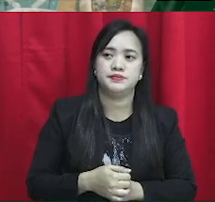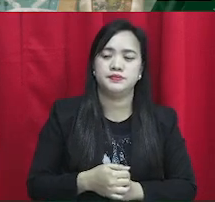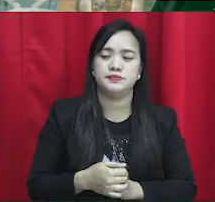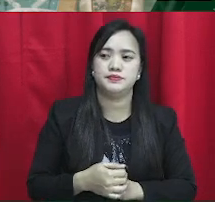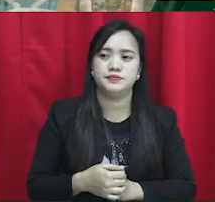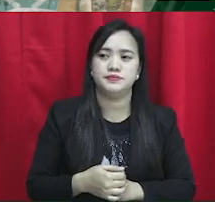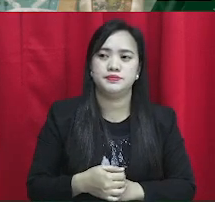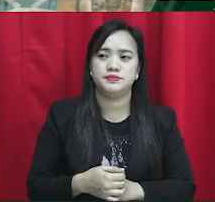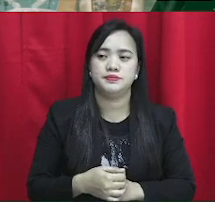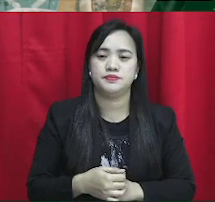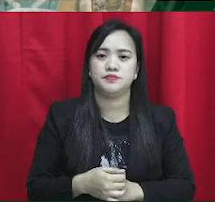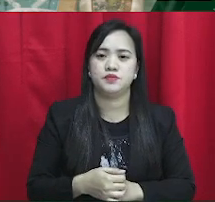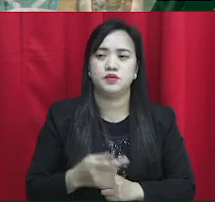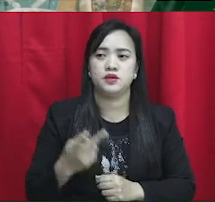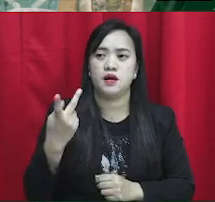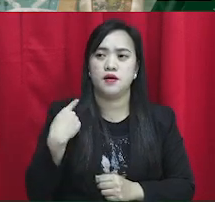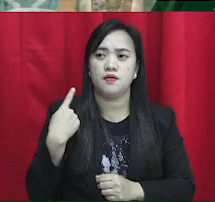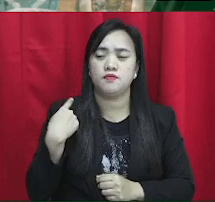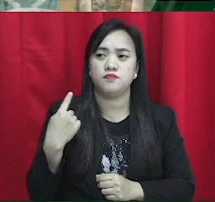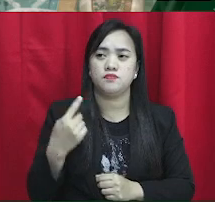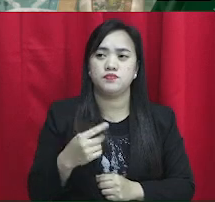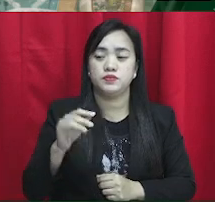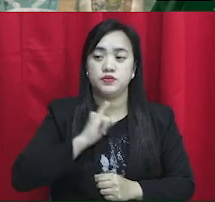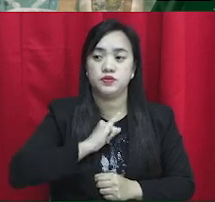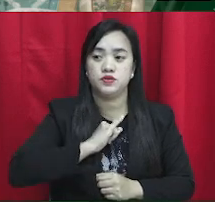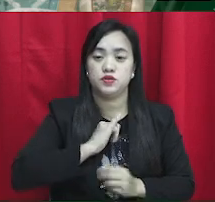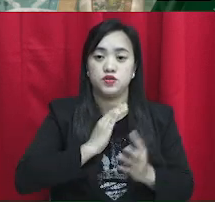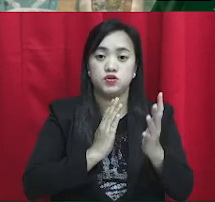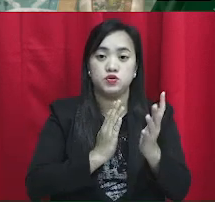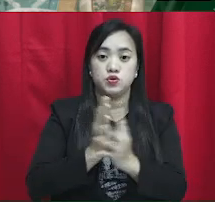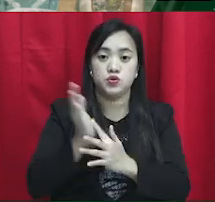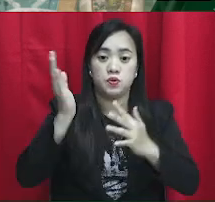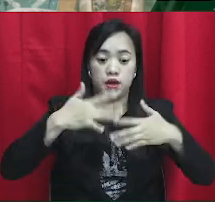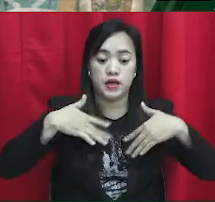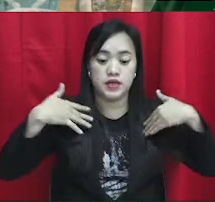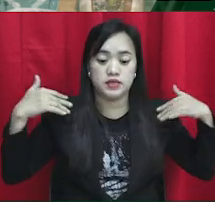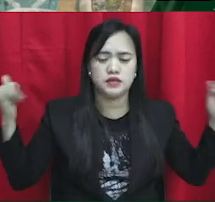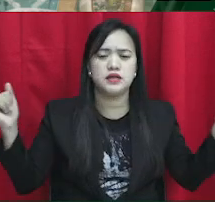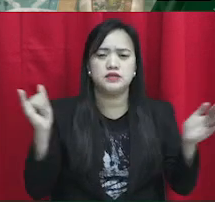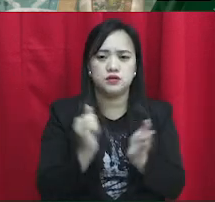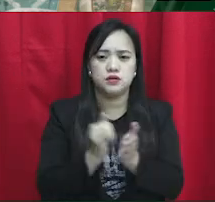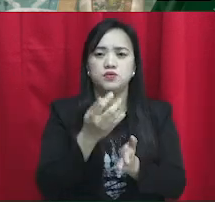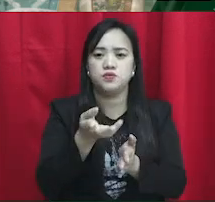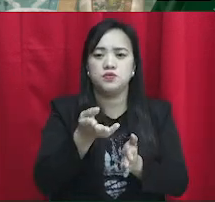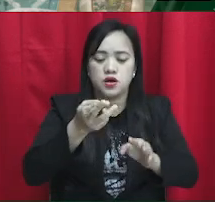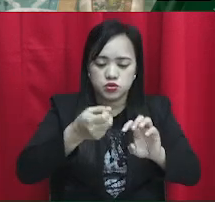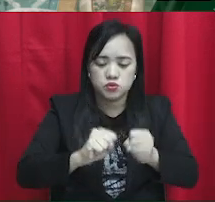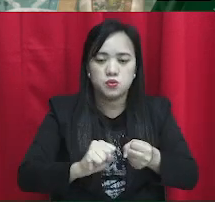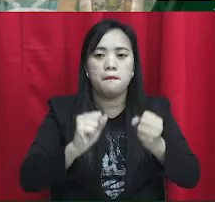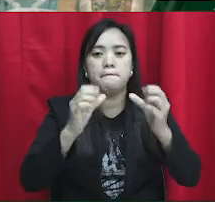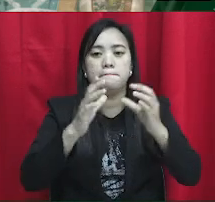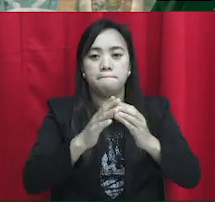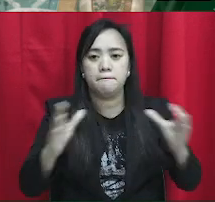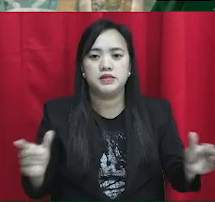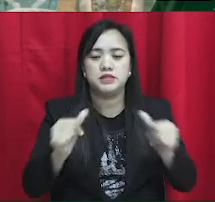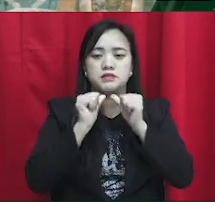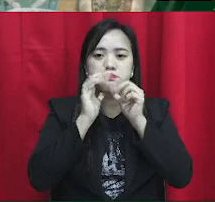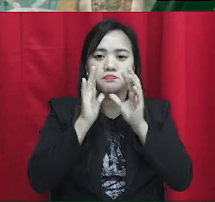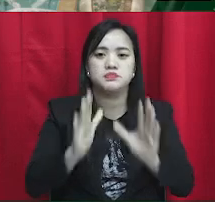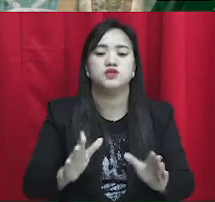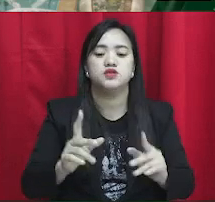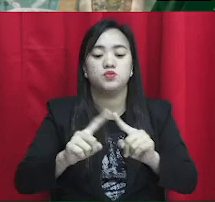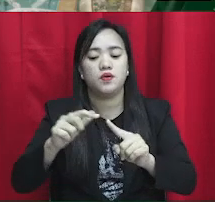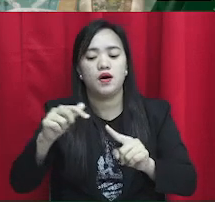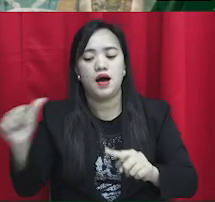Pambihira, yung masabihan ka ng Panginoon through angel na blessed art thou among women. Naalala